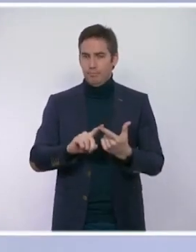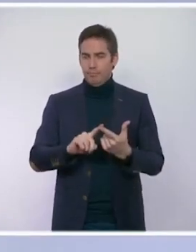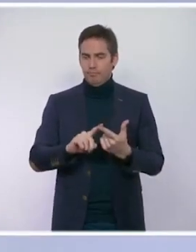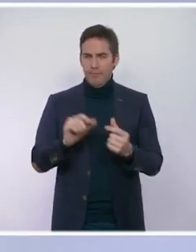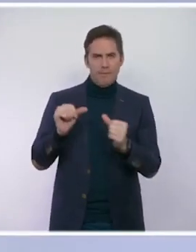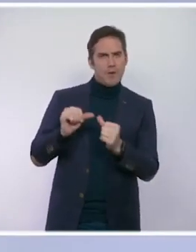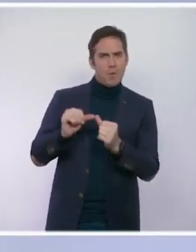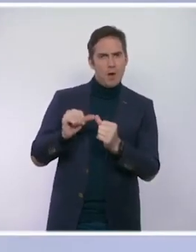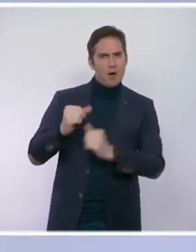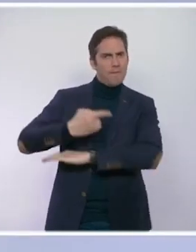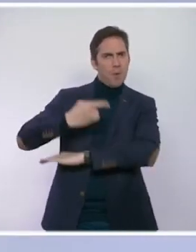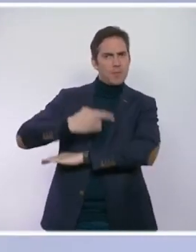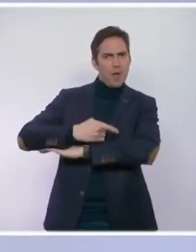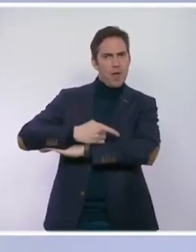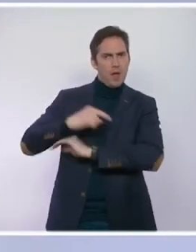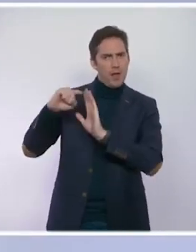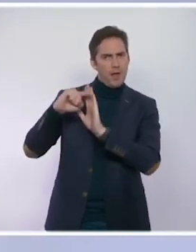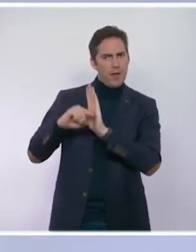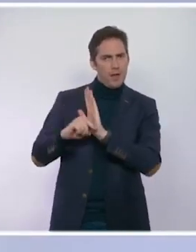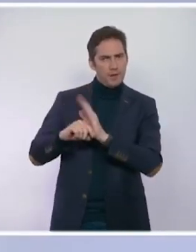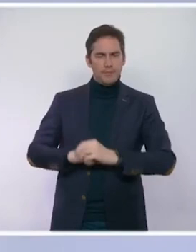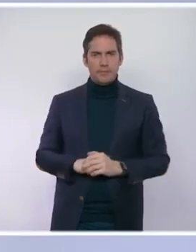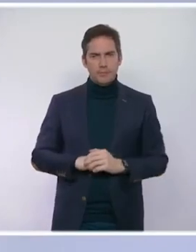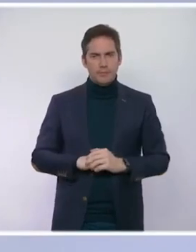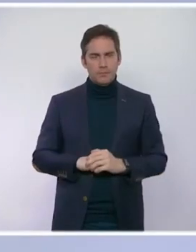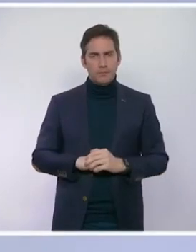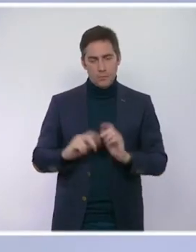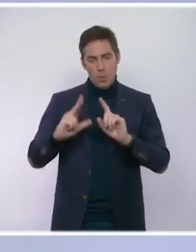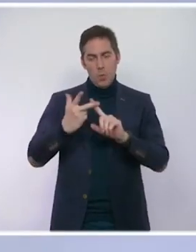frontières. Et enfin, des recommandations